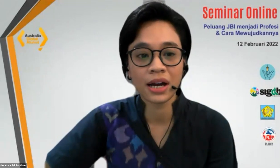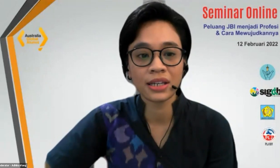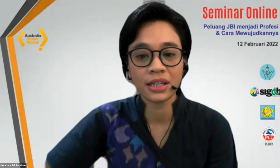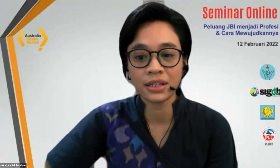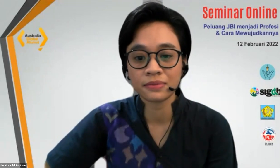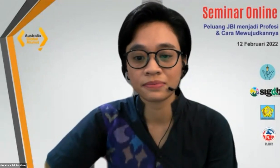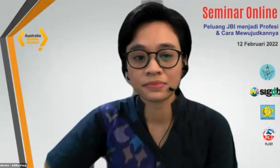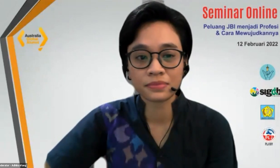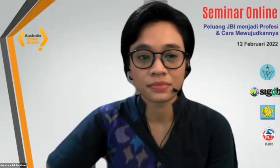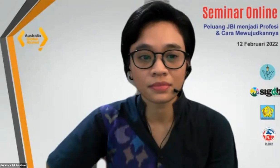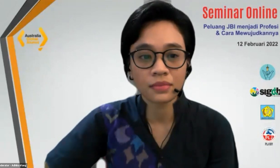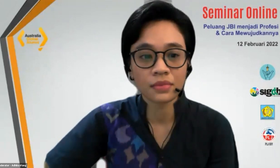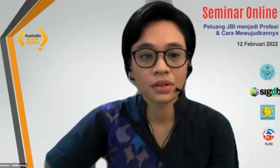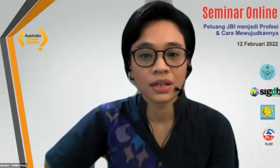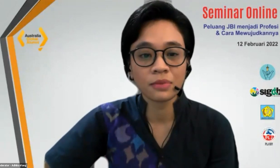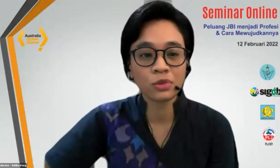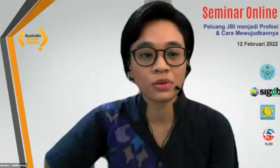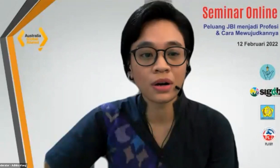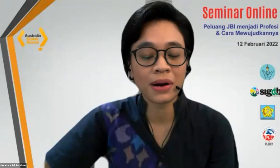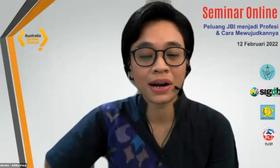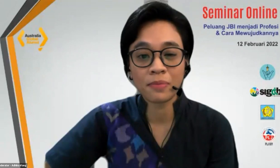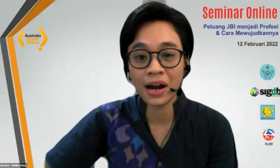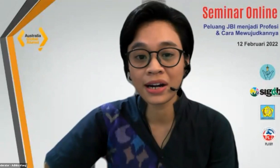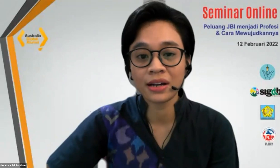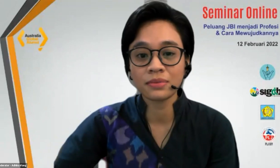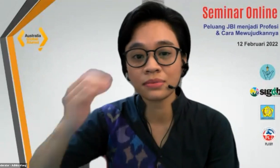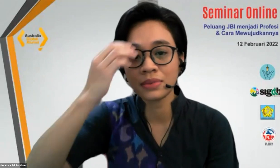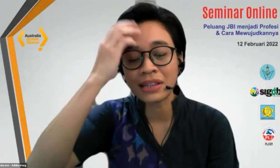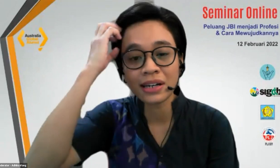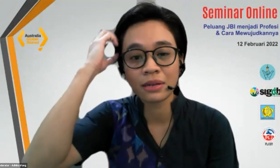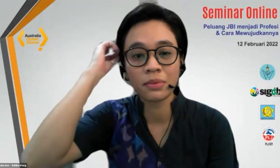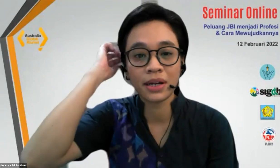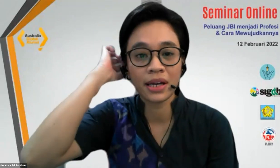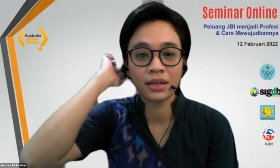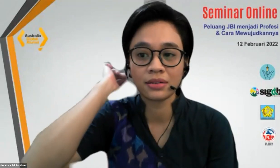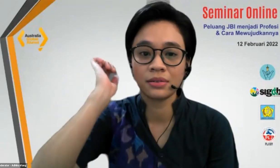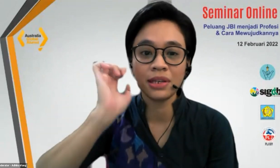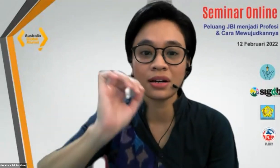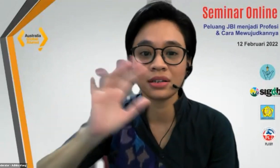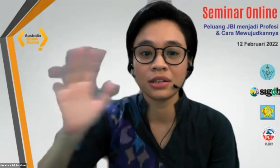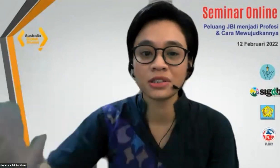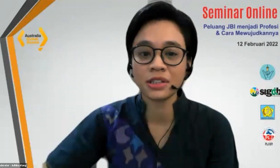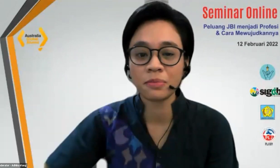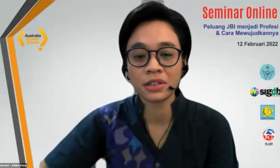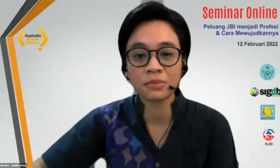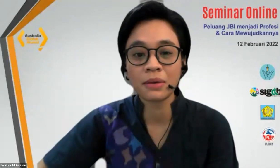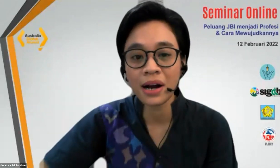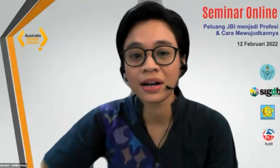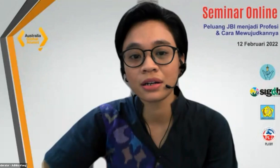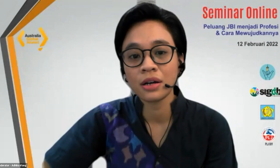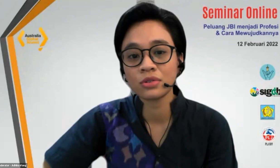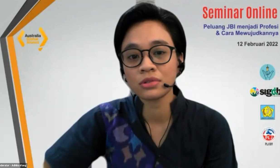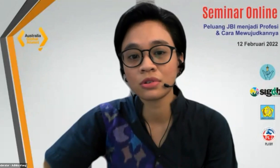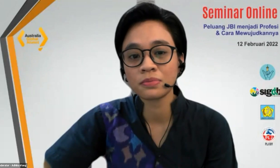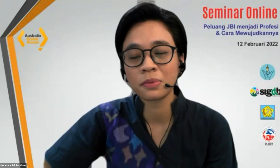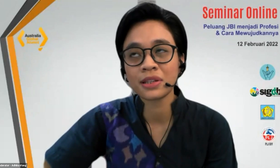menyelenggarakan ini teh butuh para pakar yang datang dari berbagai bidang linguistik penerjemahan